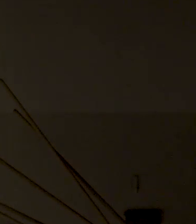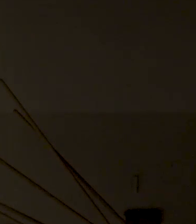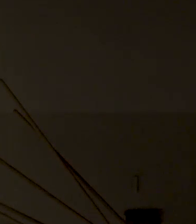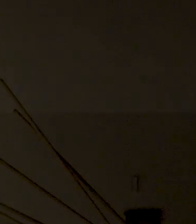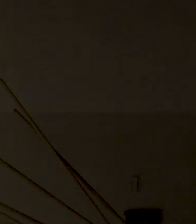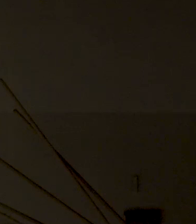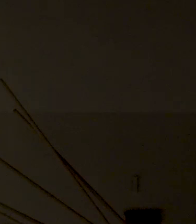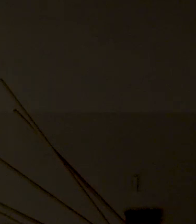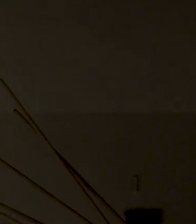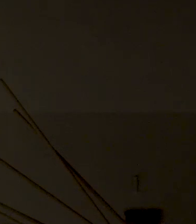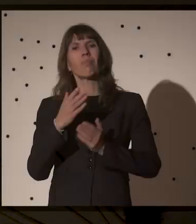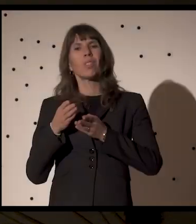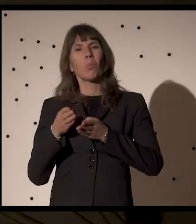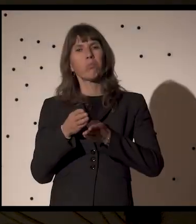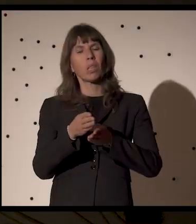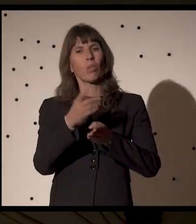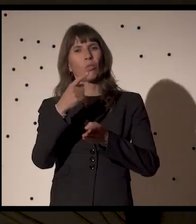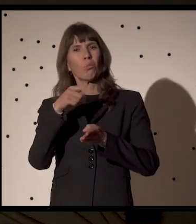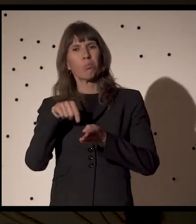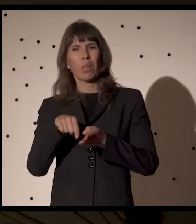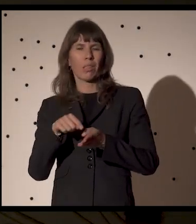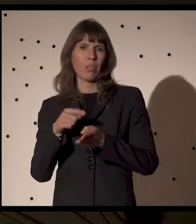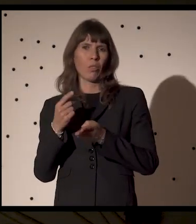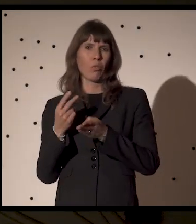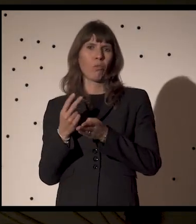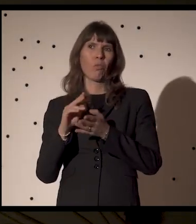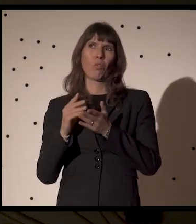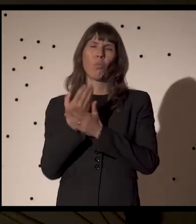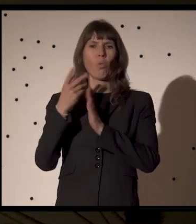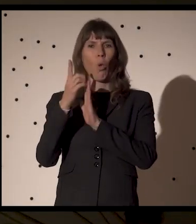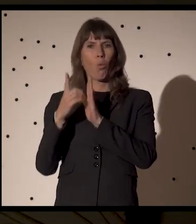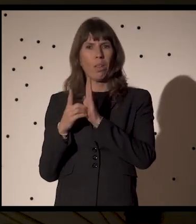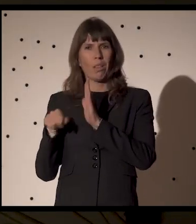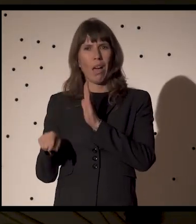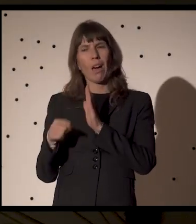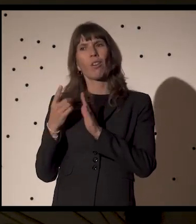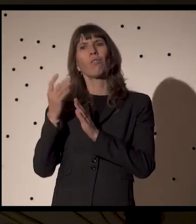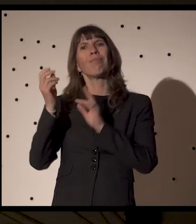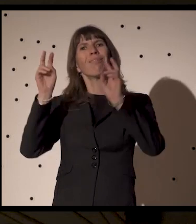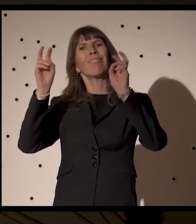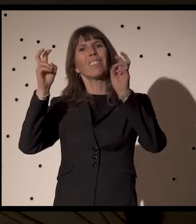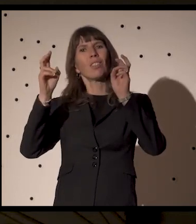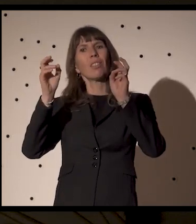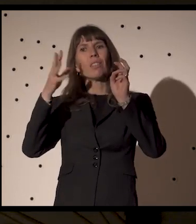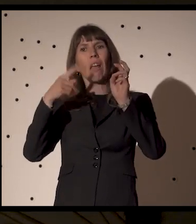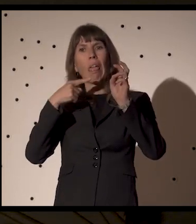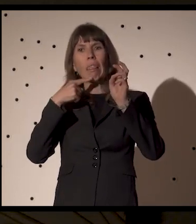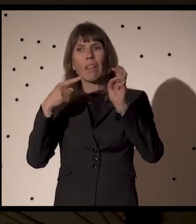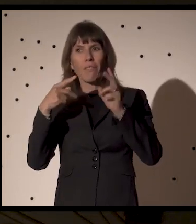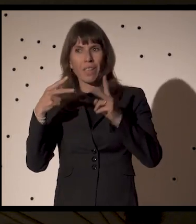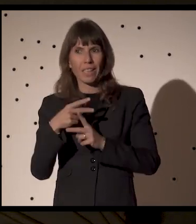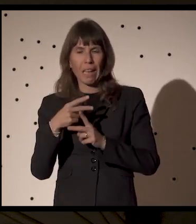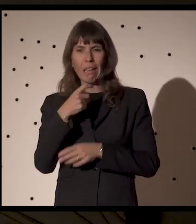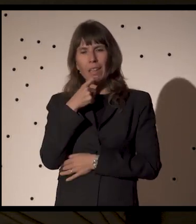un nuovo capitolo di sedicesimo la verità di Giulia Minoli Emanuela